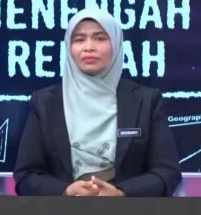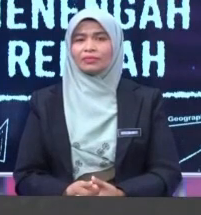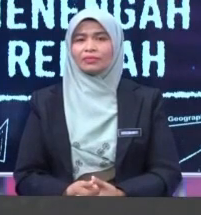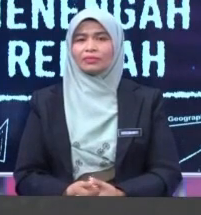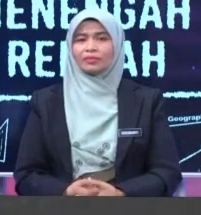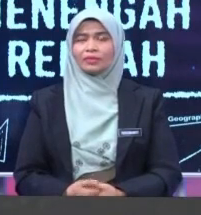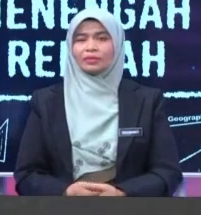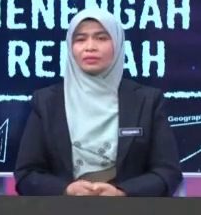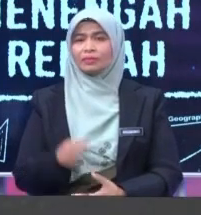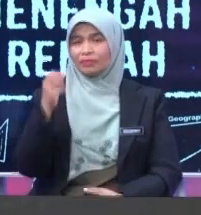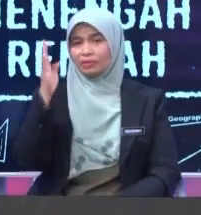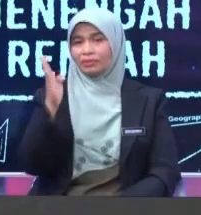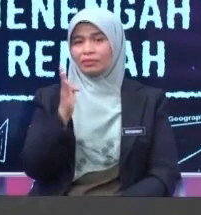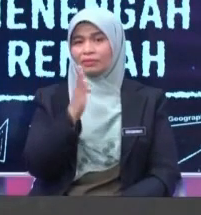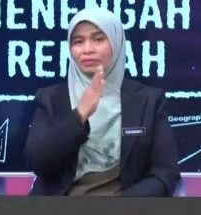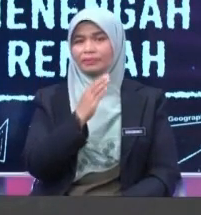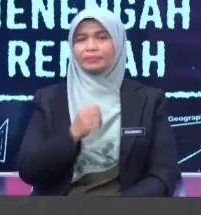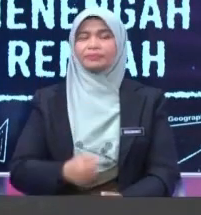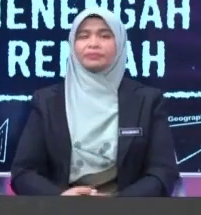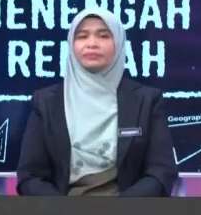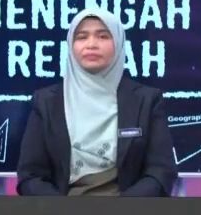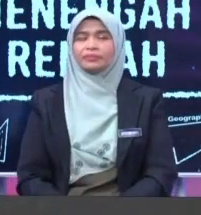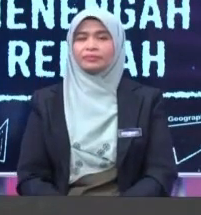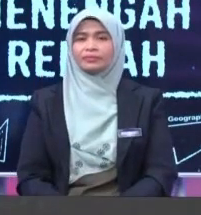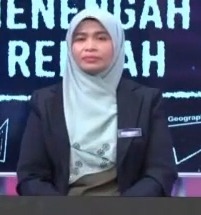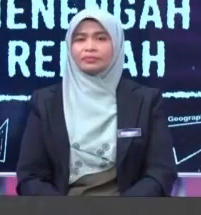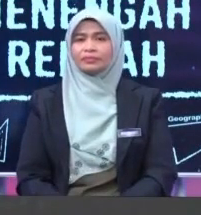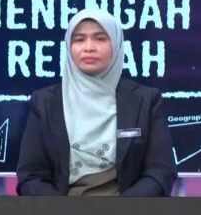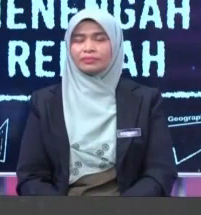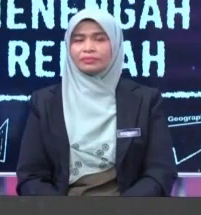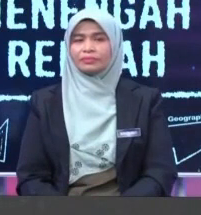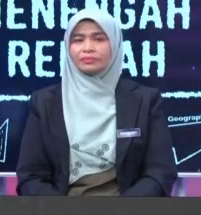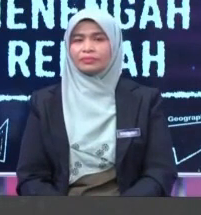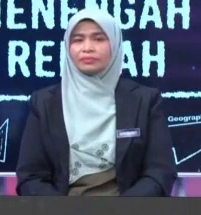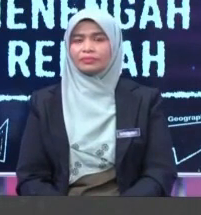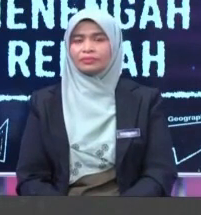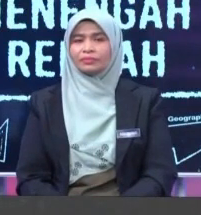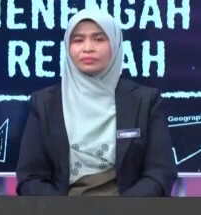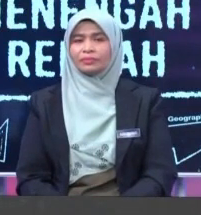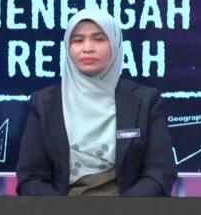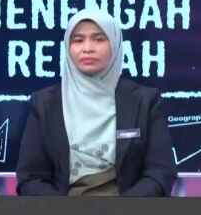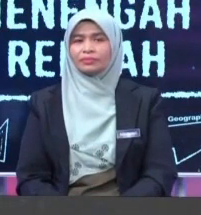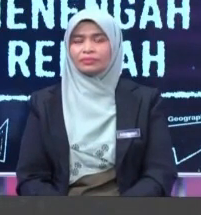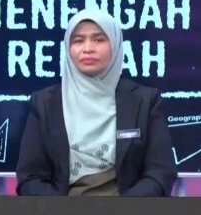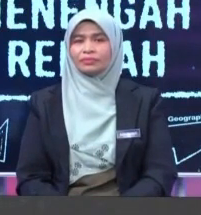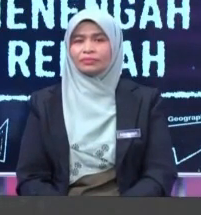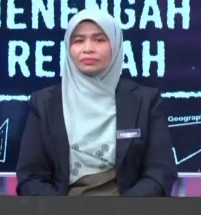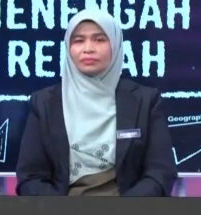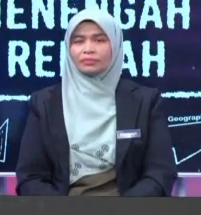A'udzu billahi minasyaitanir rajim. Wa nufikha fis-suri fas'ika